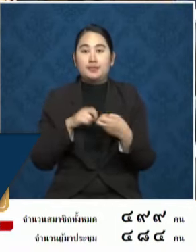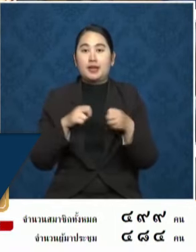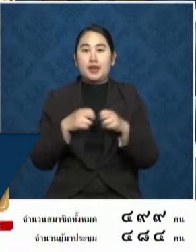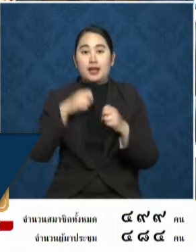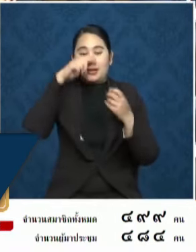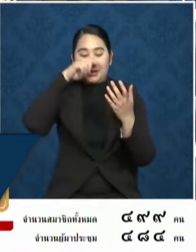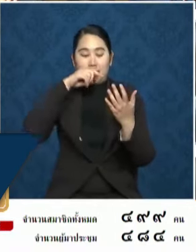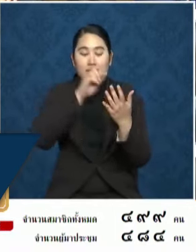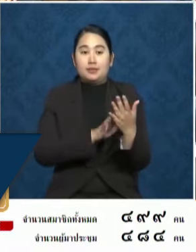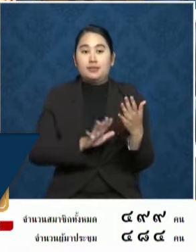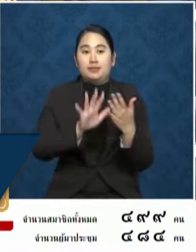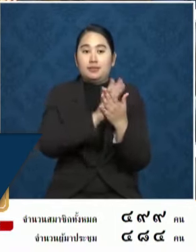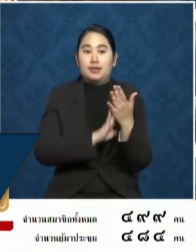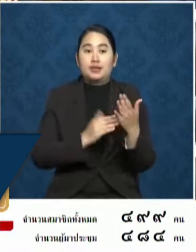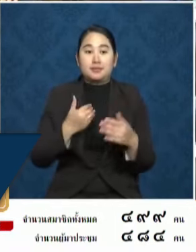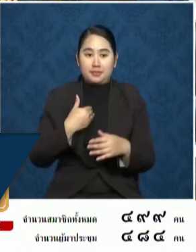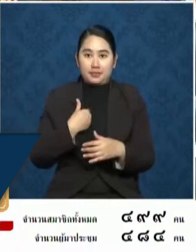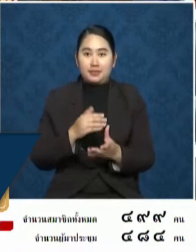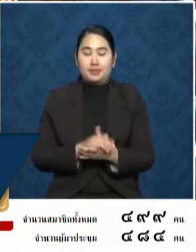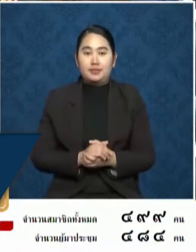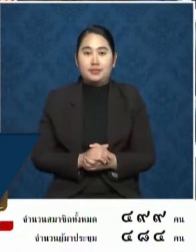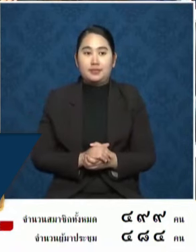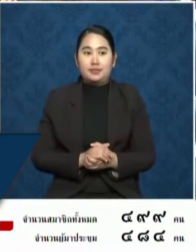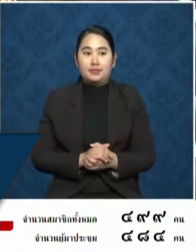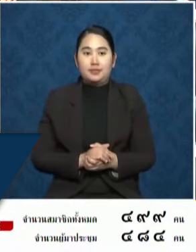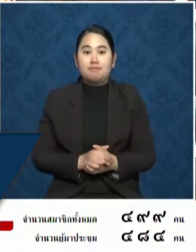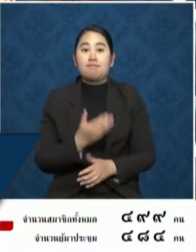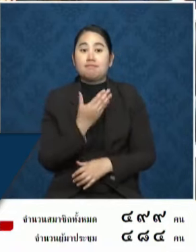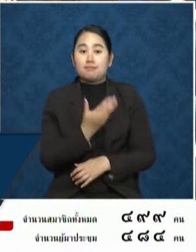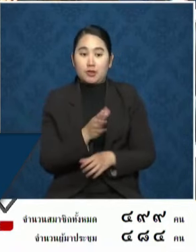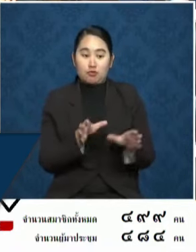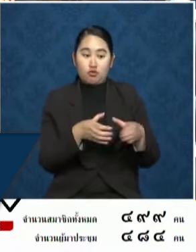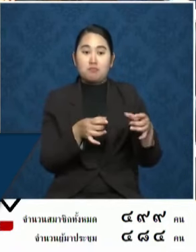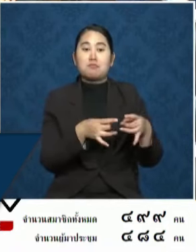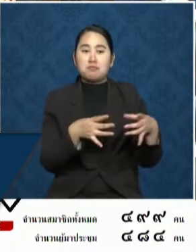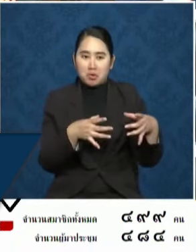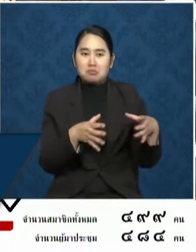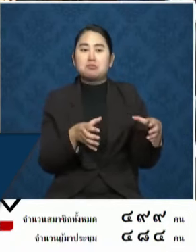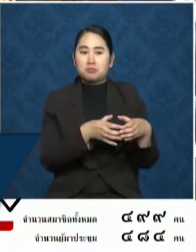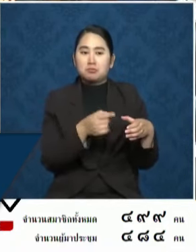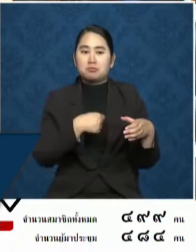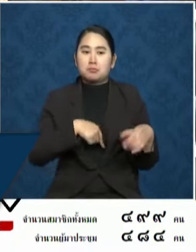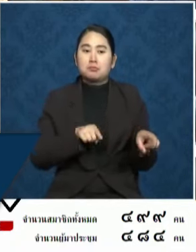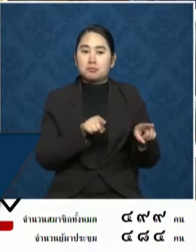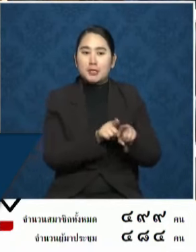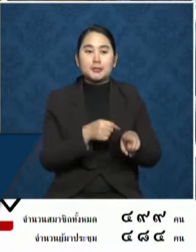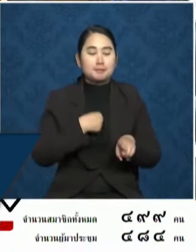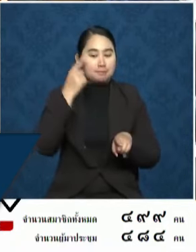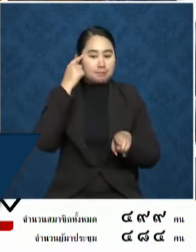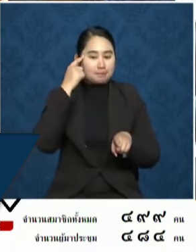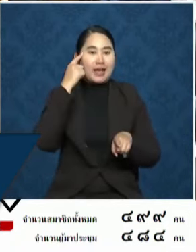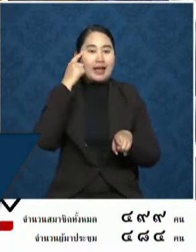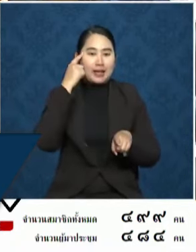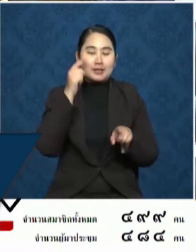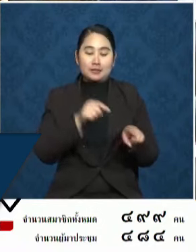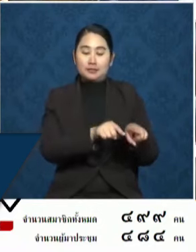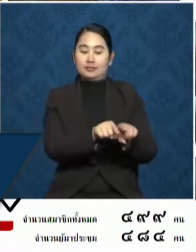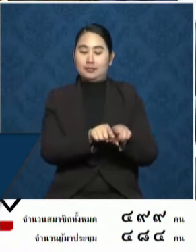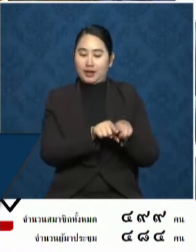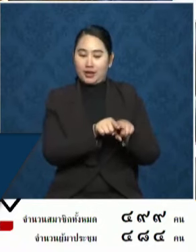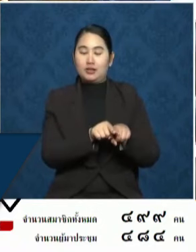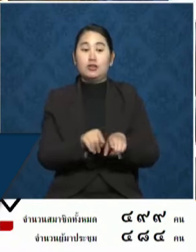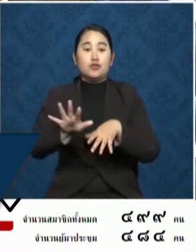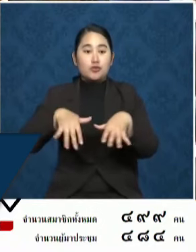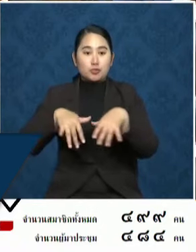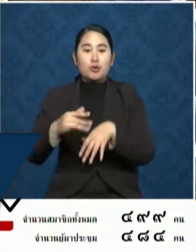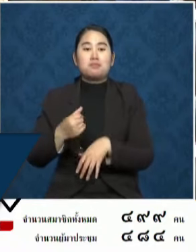ประเทศในในสมัยที่พรรคท่านนะครับยืนอยู่ในซีกฝ่ายค้านด้วยกันเราต่างเห็นพร้องต้องกันครับและประชาชนก็เห็น